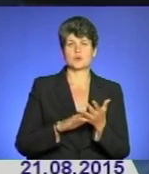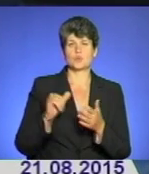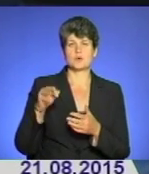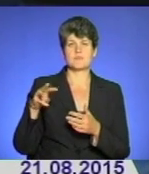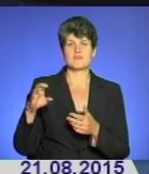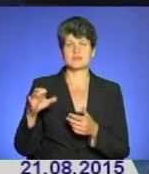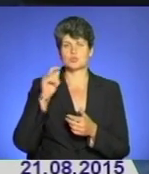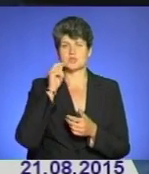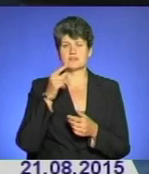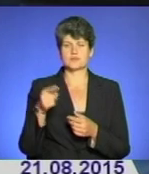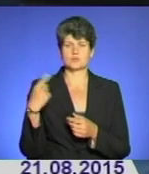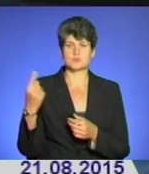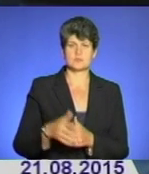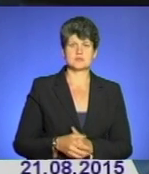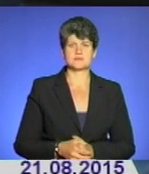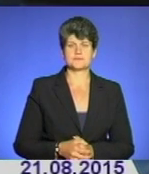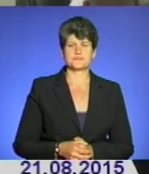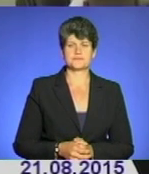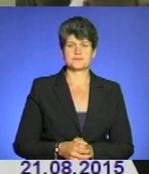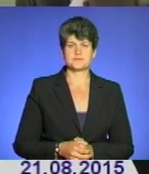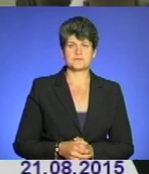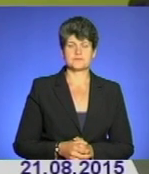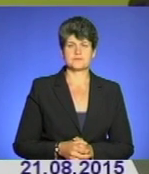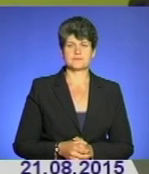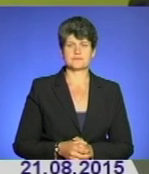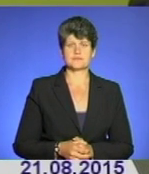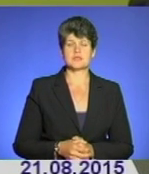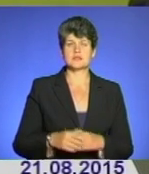МВС України в Тернопільській області.